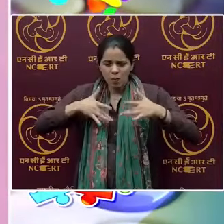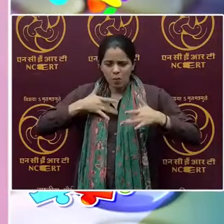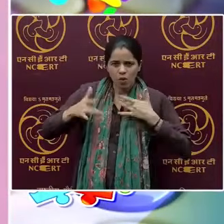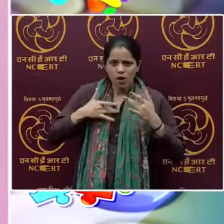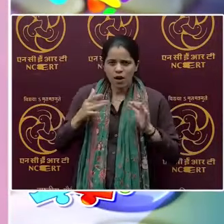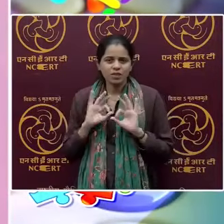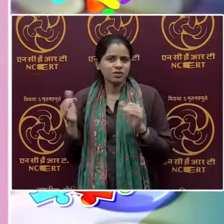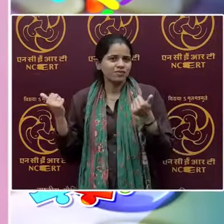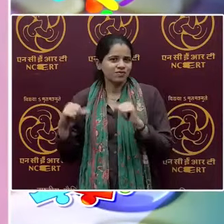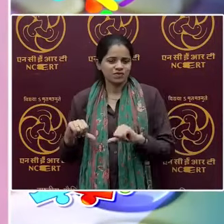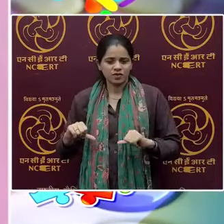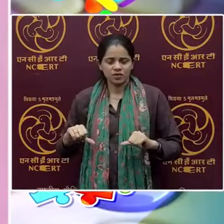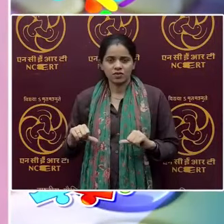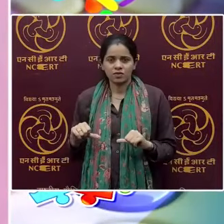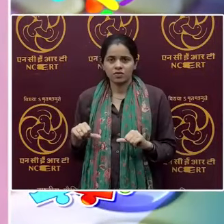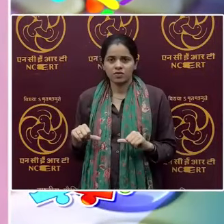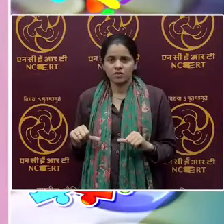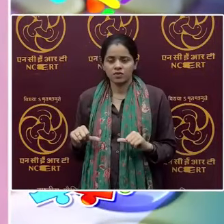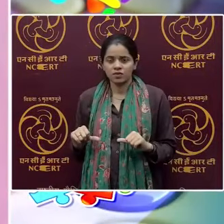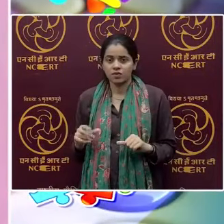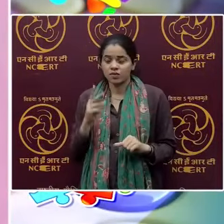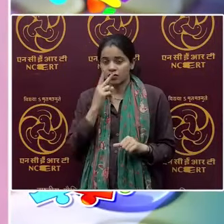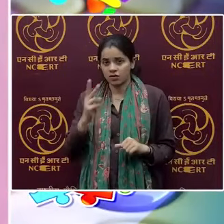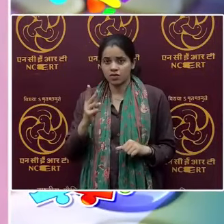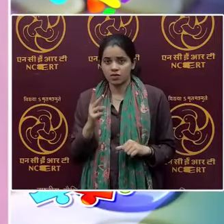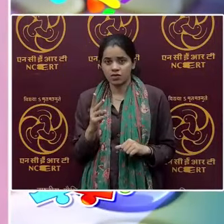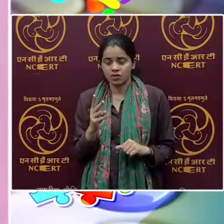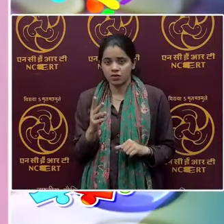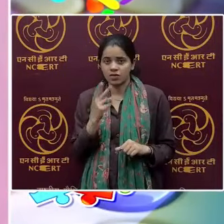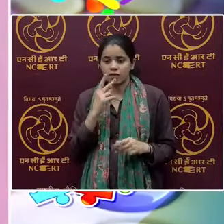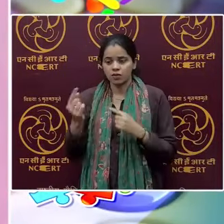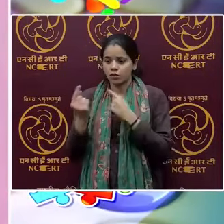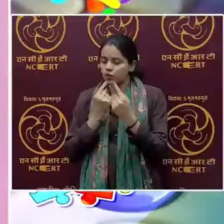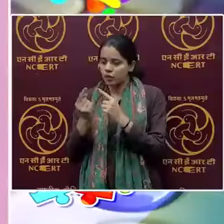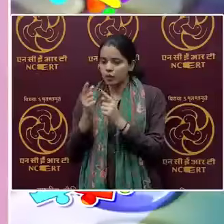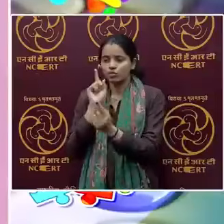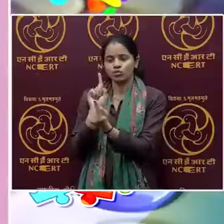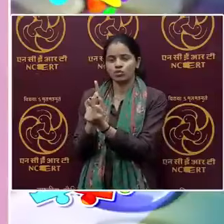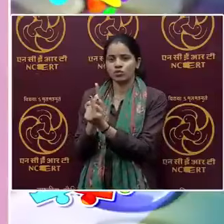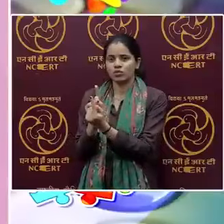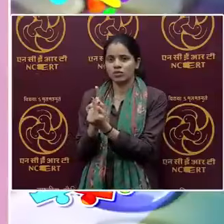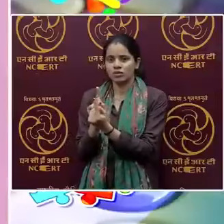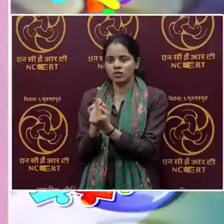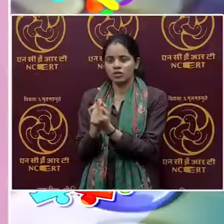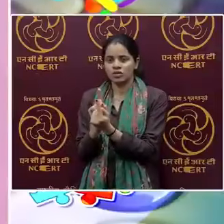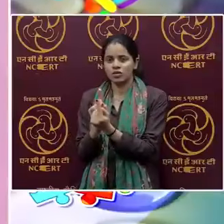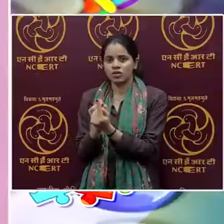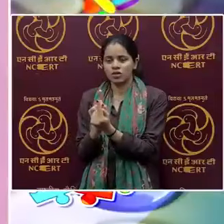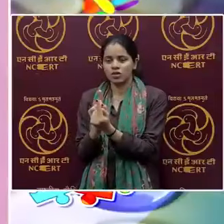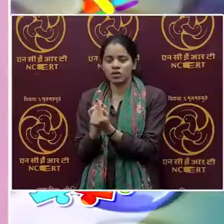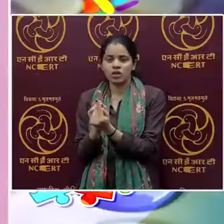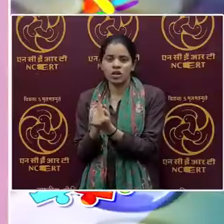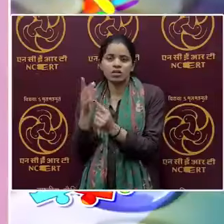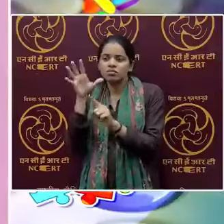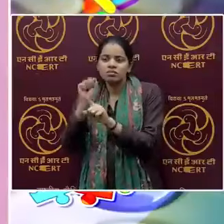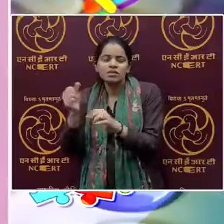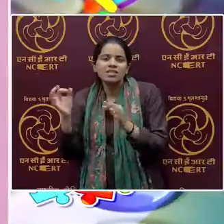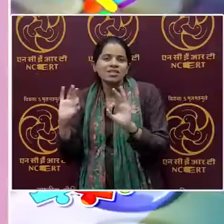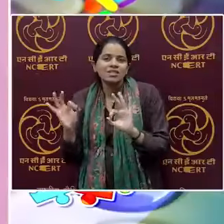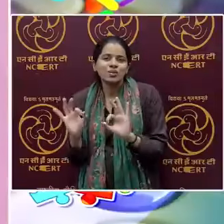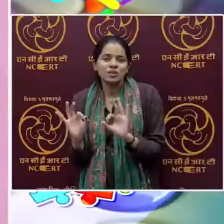language. ठीक है? So, like, say, even if I'm talking to you and this kid, and I wink at you.